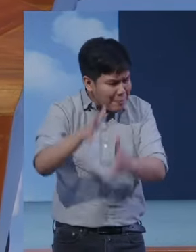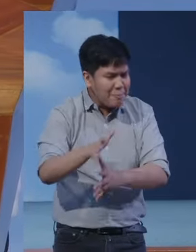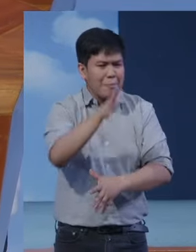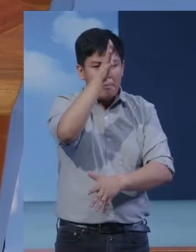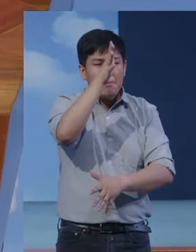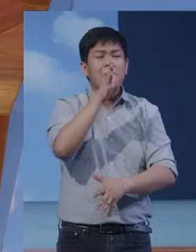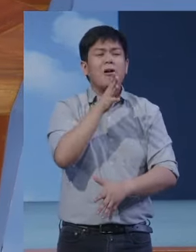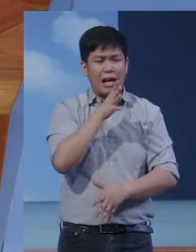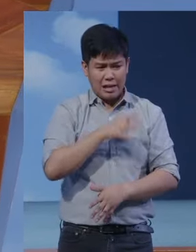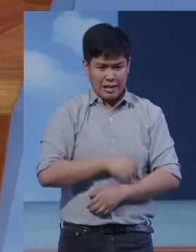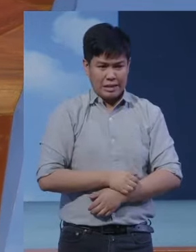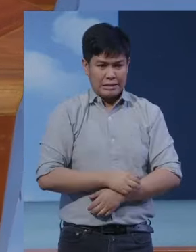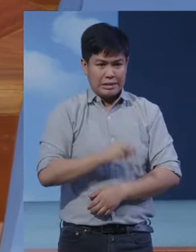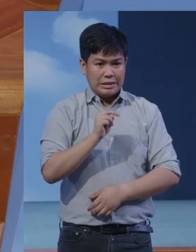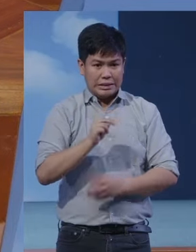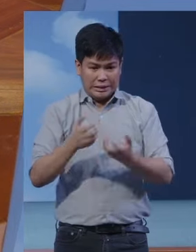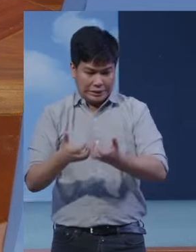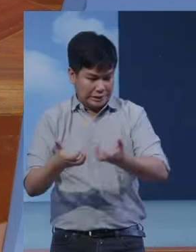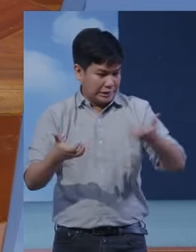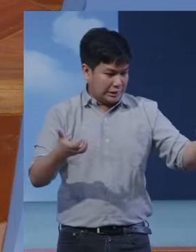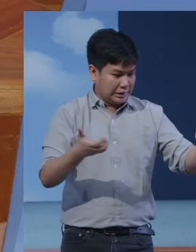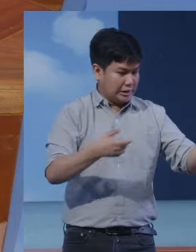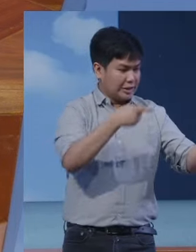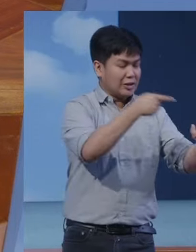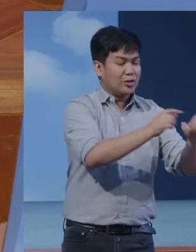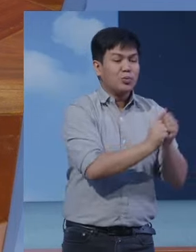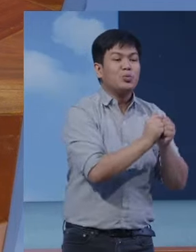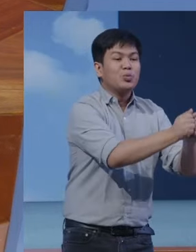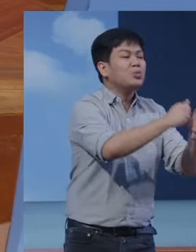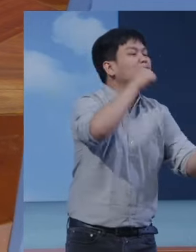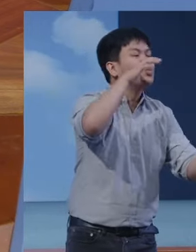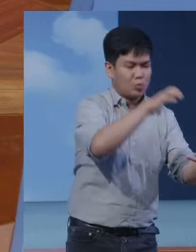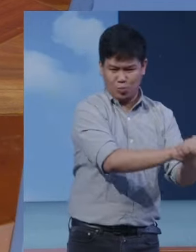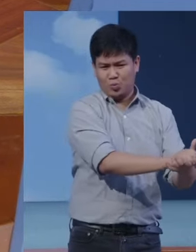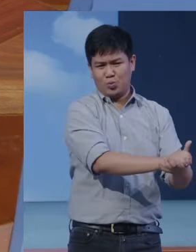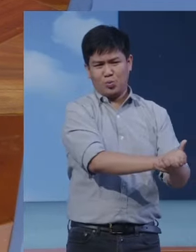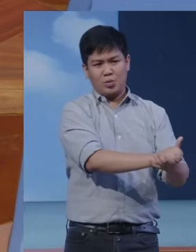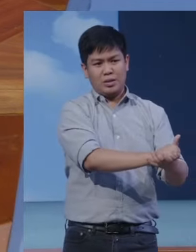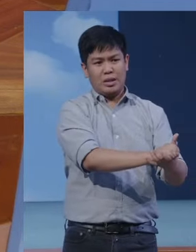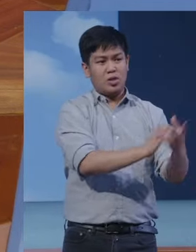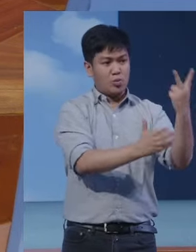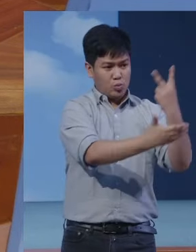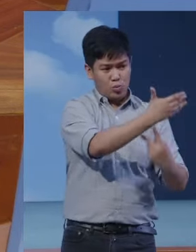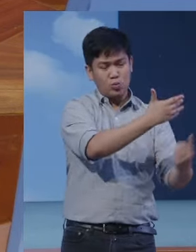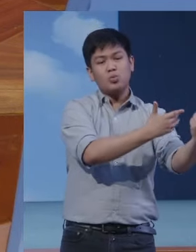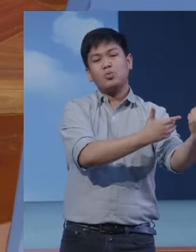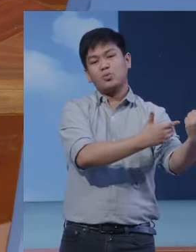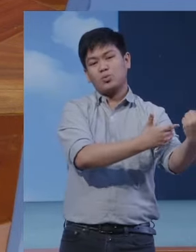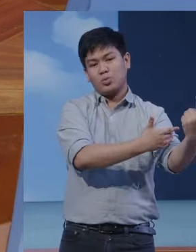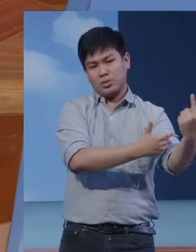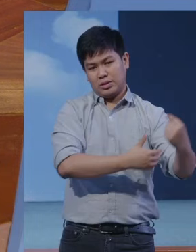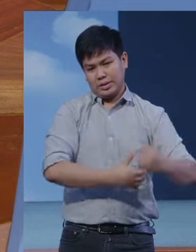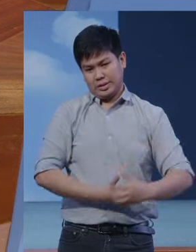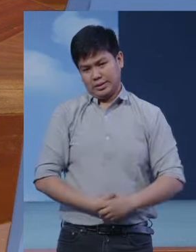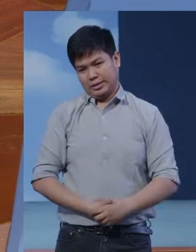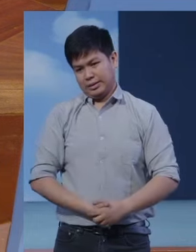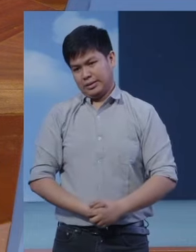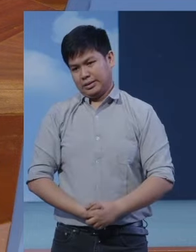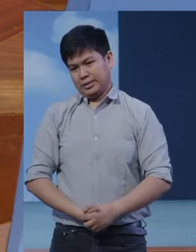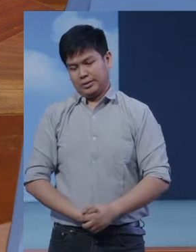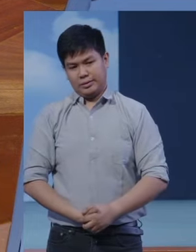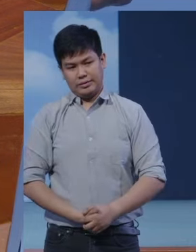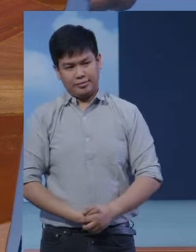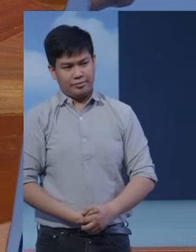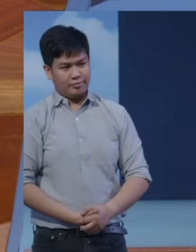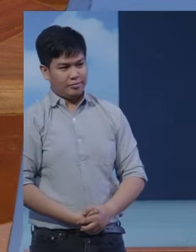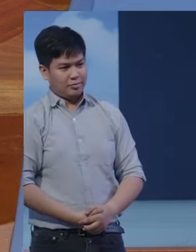wife and they shall become What one flesh isang laman